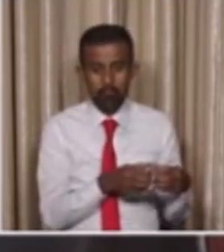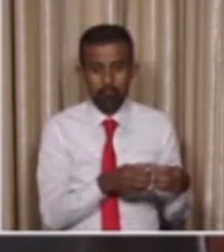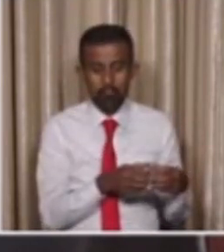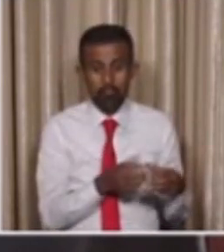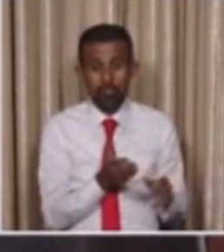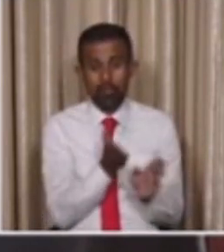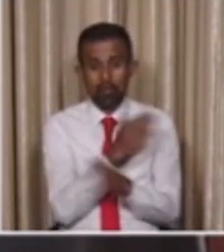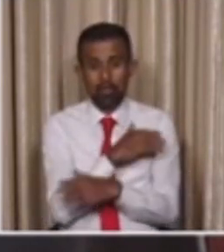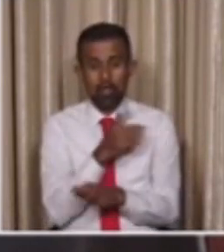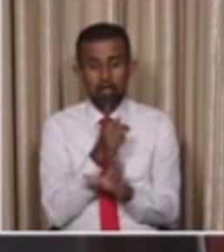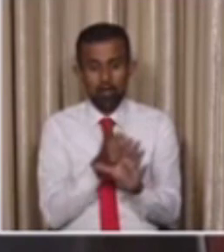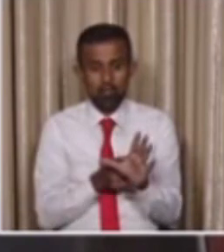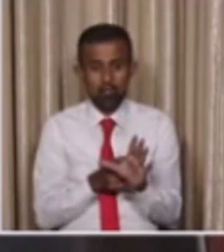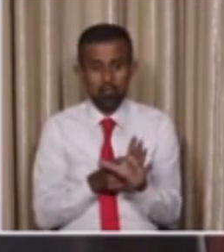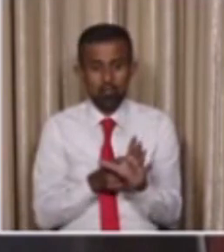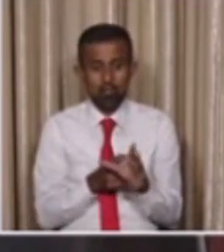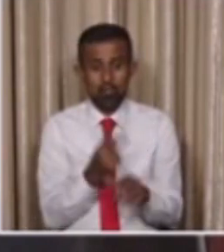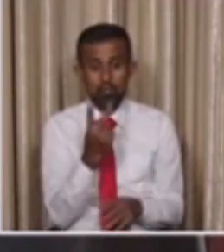පෙර වර්ෂයට වඩා